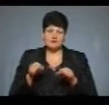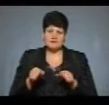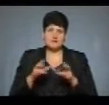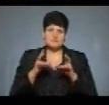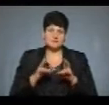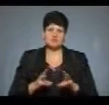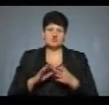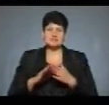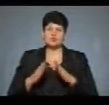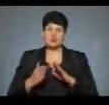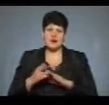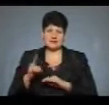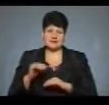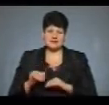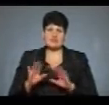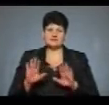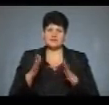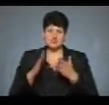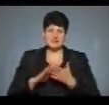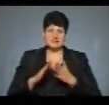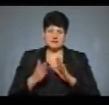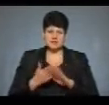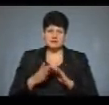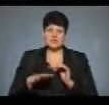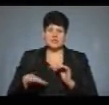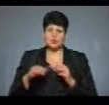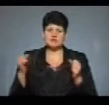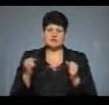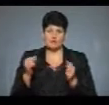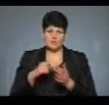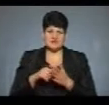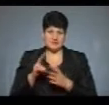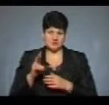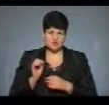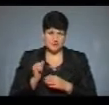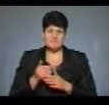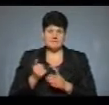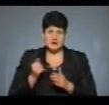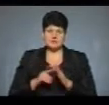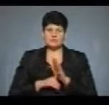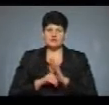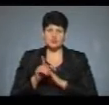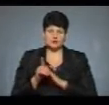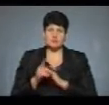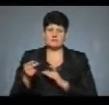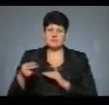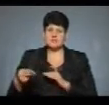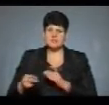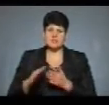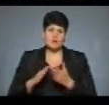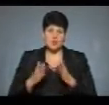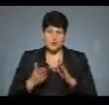небезпечні ситуації і надзвичайні ситуації на території зимового містечка. Перед початком підписання угод ми зі